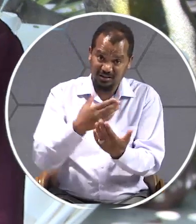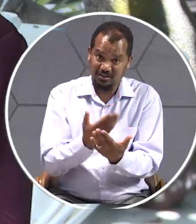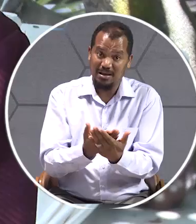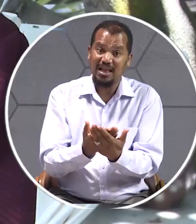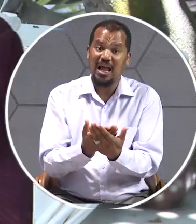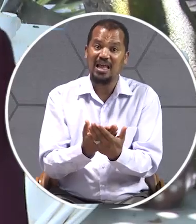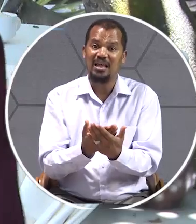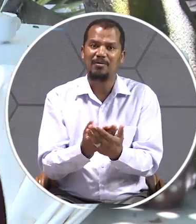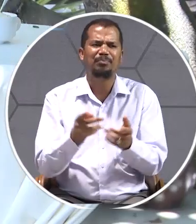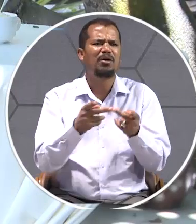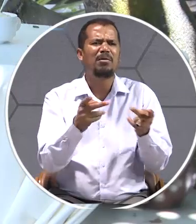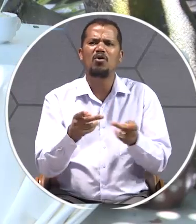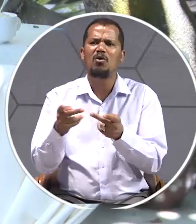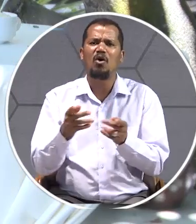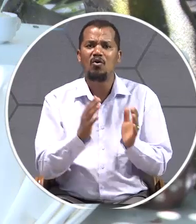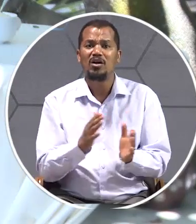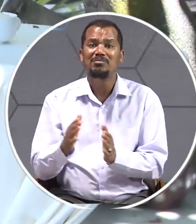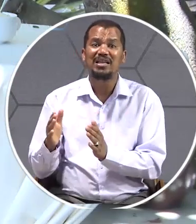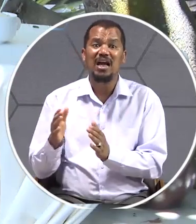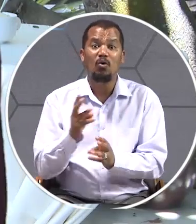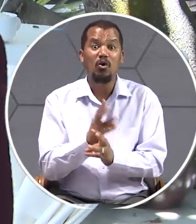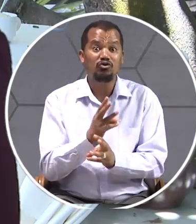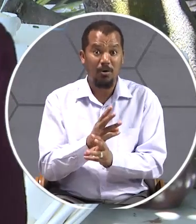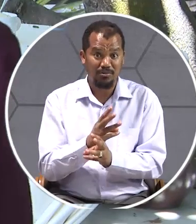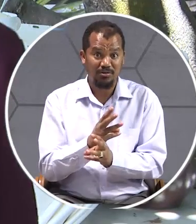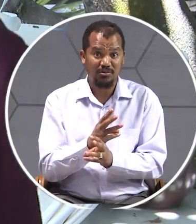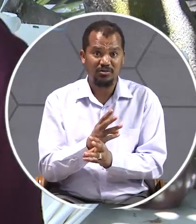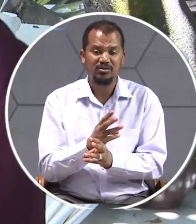በአጠቃላይ ያው ልክ በየቦታው የሚዘጋጀው ወርክሾፕ